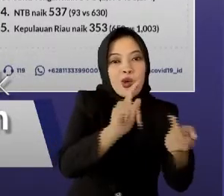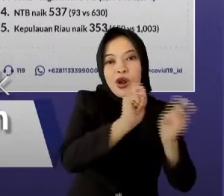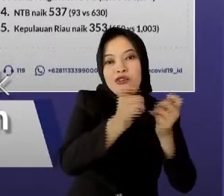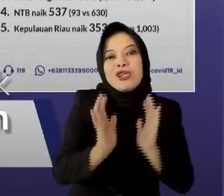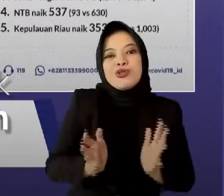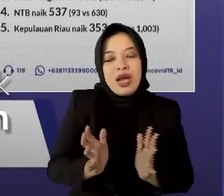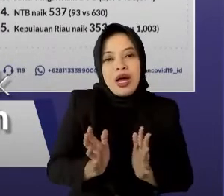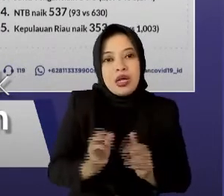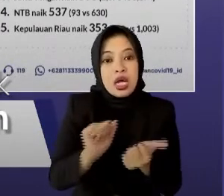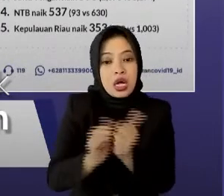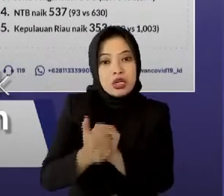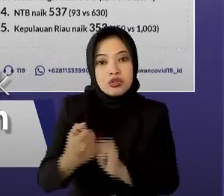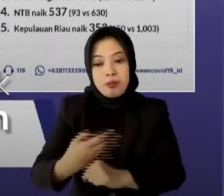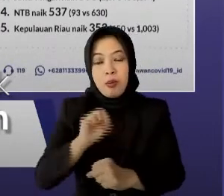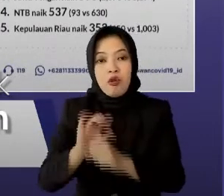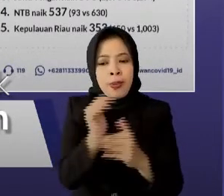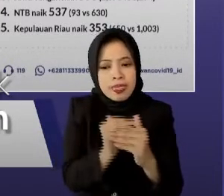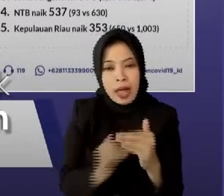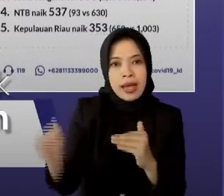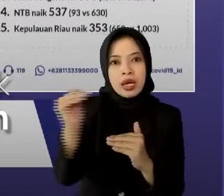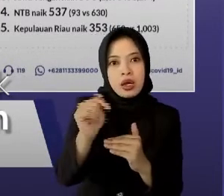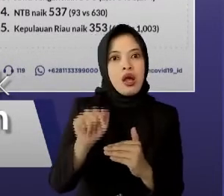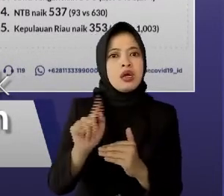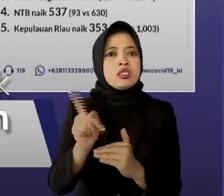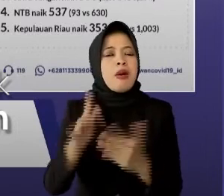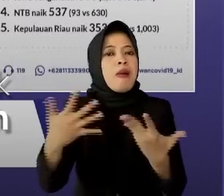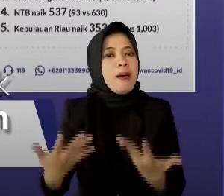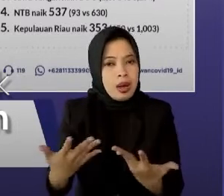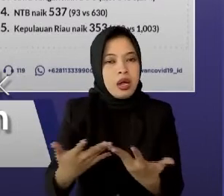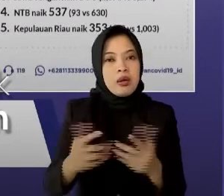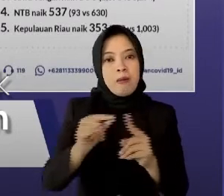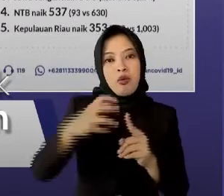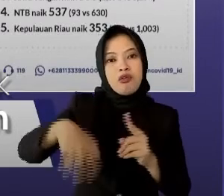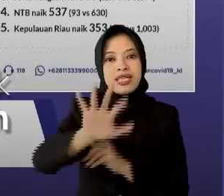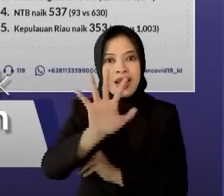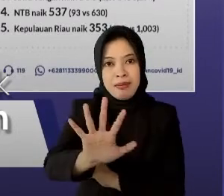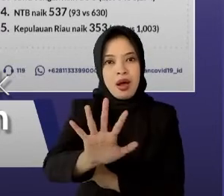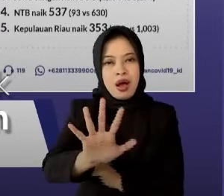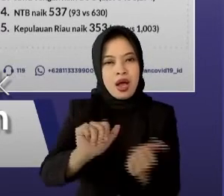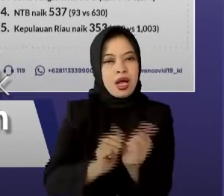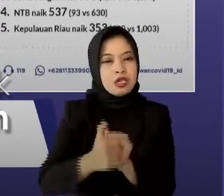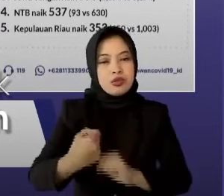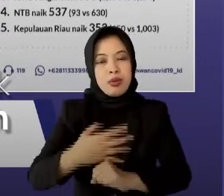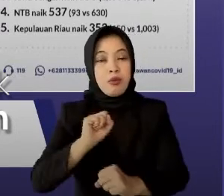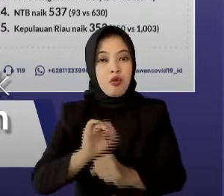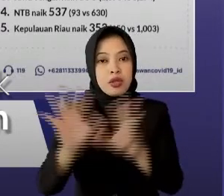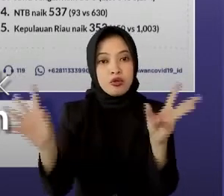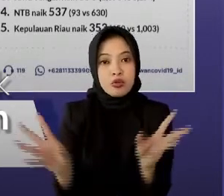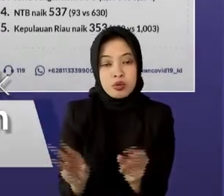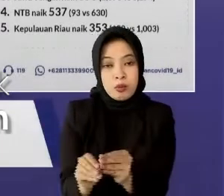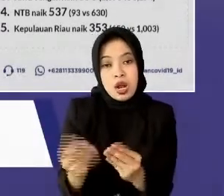kenaikan kasus positif di minggu ini dikontribusikan oleh lima provinsi dengan kenaikan kasus positif